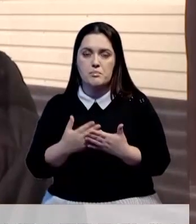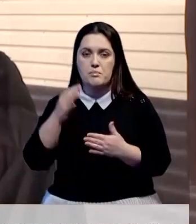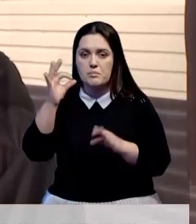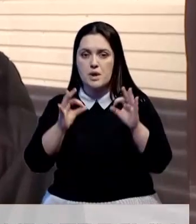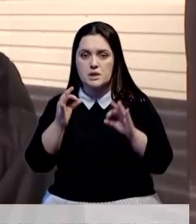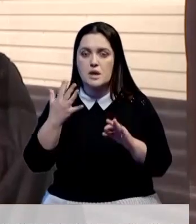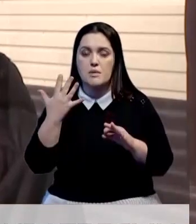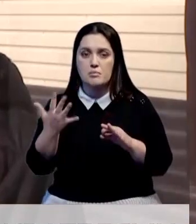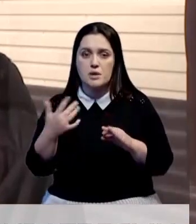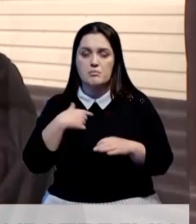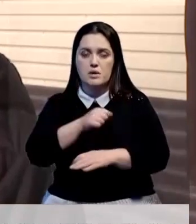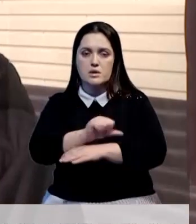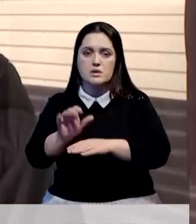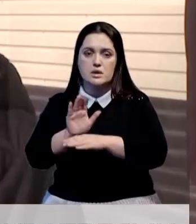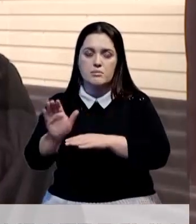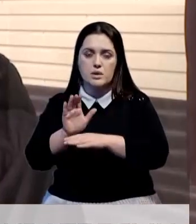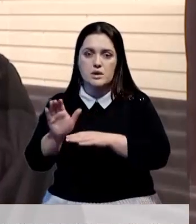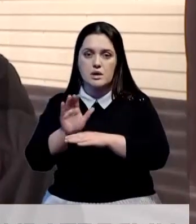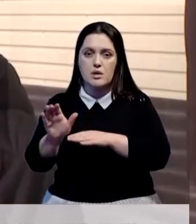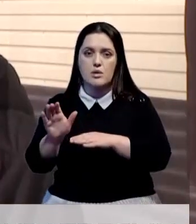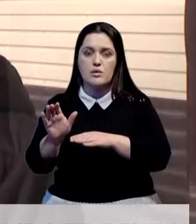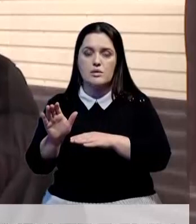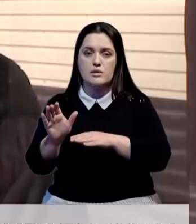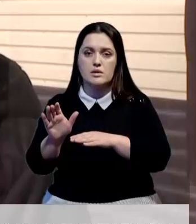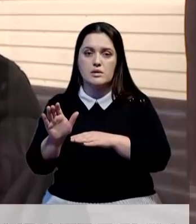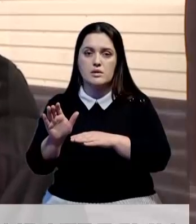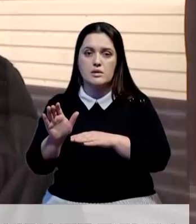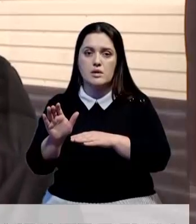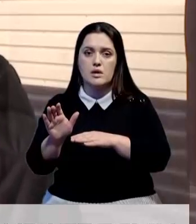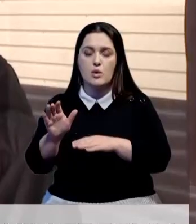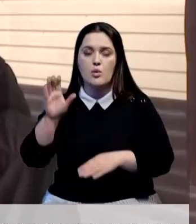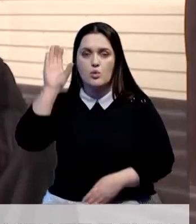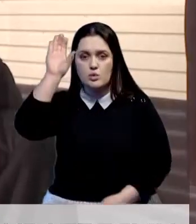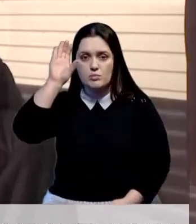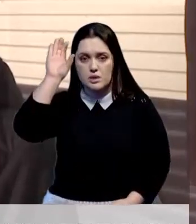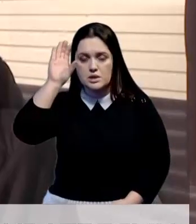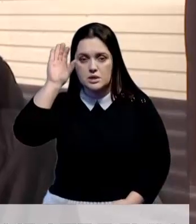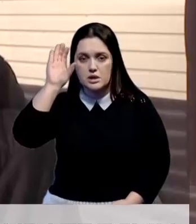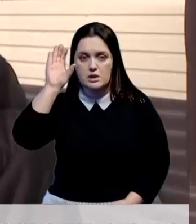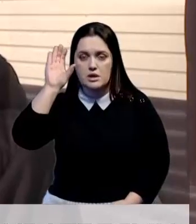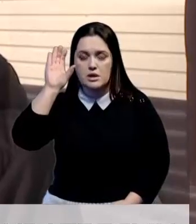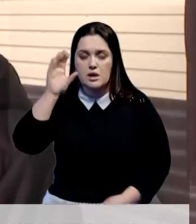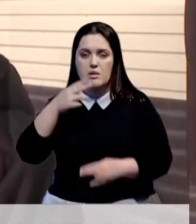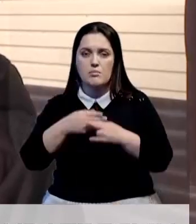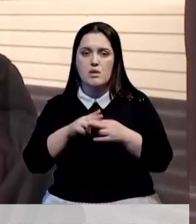5 мы экспортируем. У нас тепличная пленка мы отправляем в Узбекистан, мульчирующую пленку,